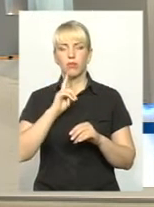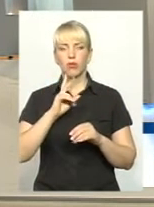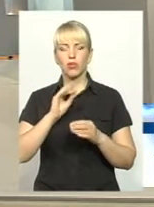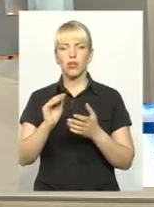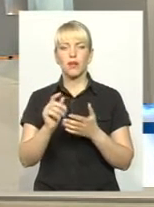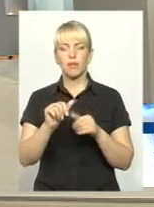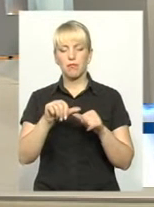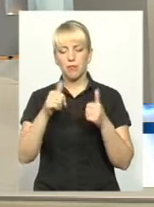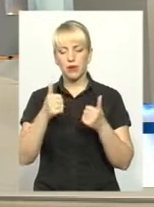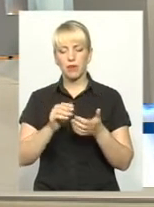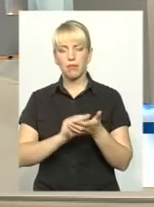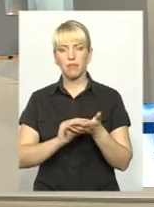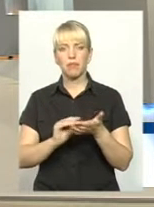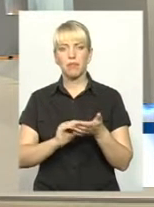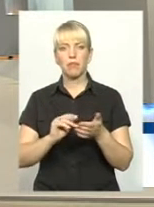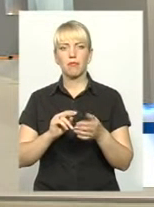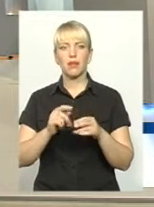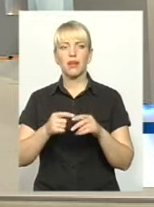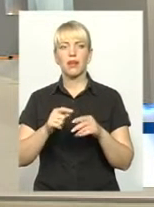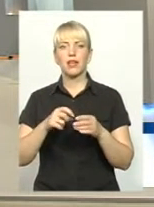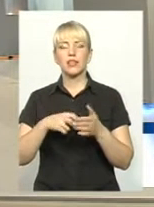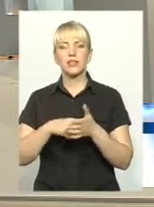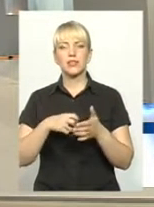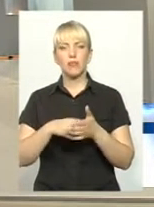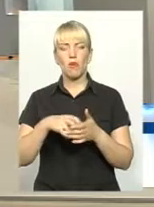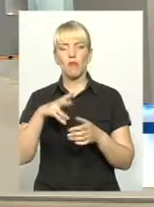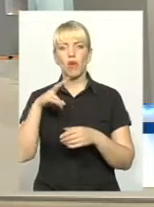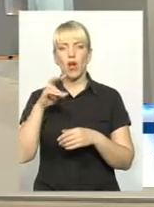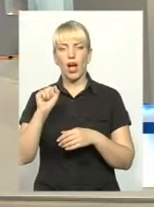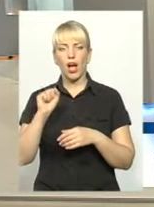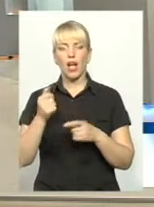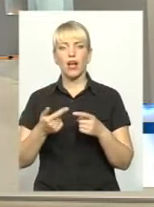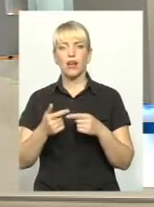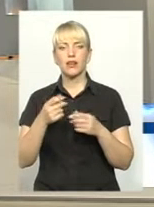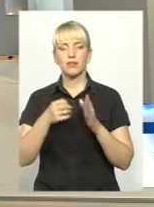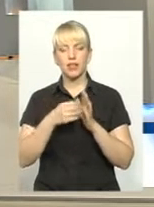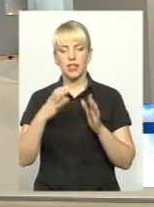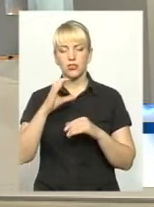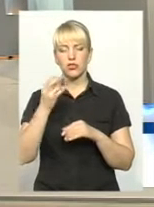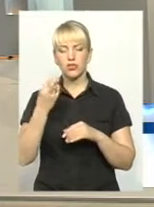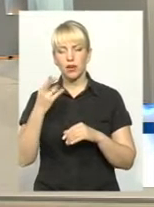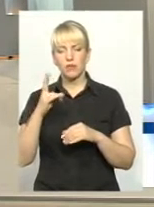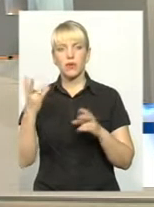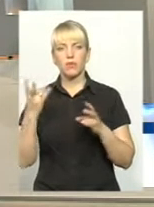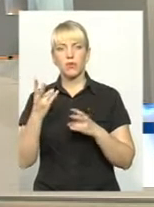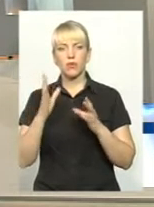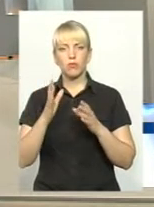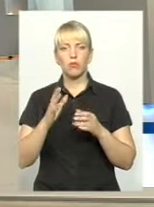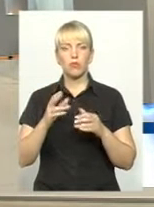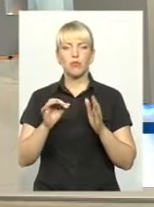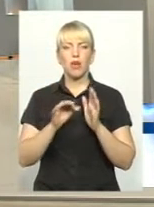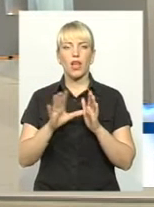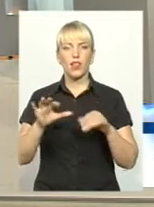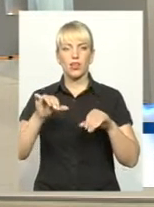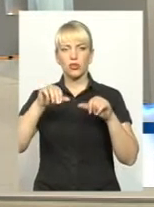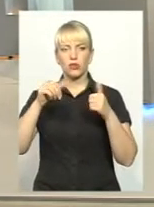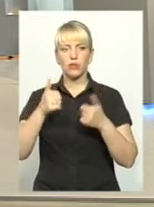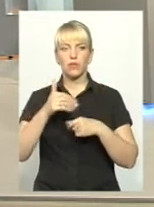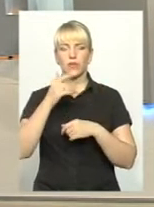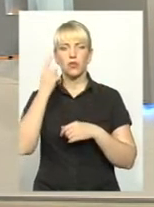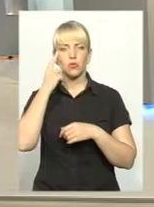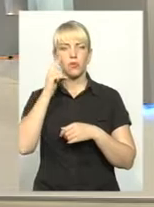з 15 серпня, по суті, через 15 днів маємо почати все-таки декларувати вже в електронному вигляді. Я думаю, що багато не